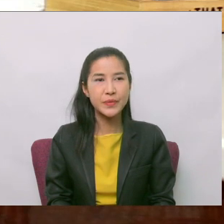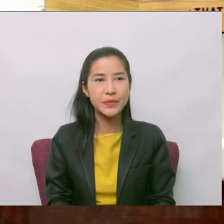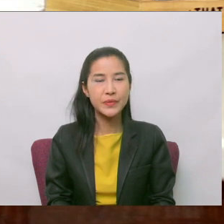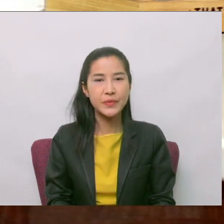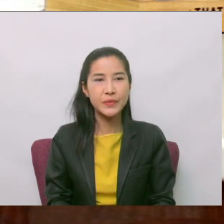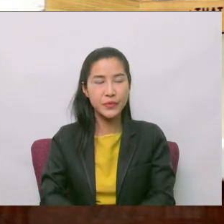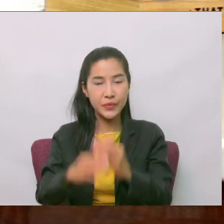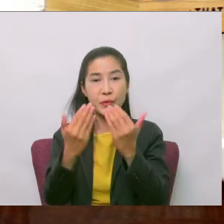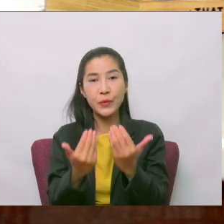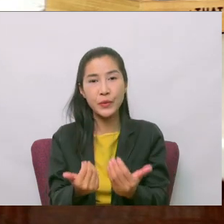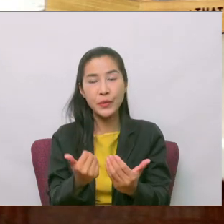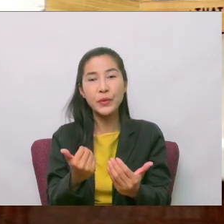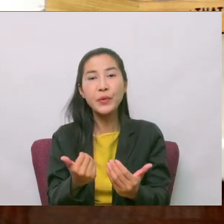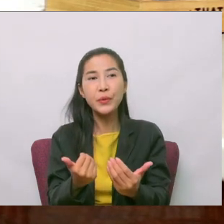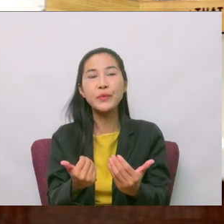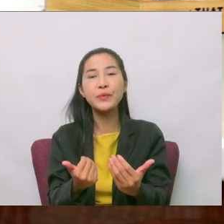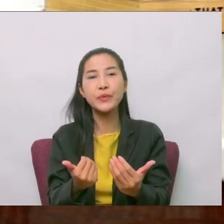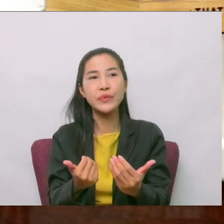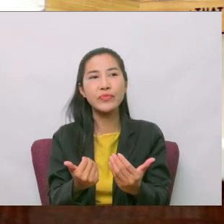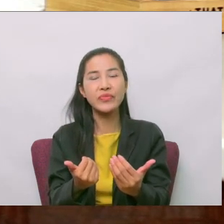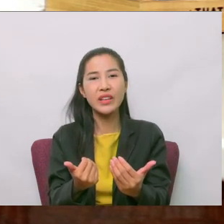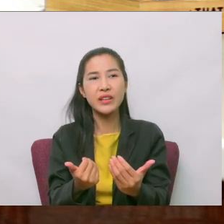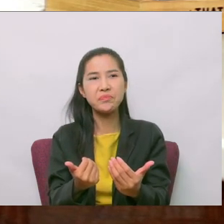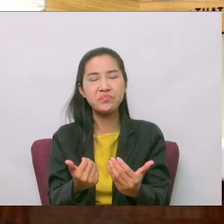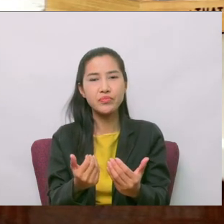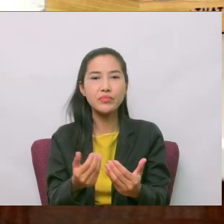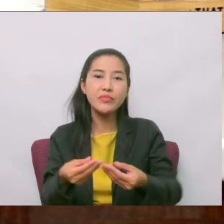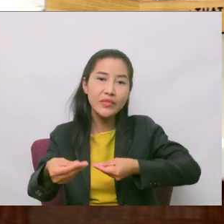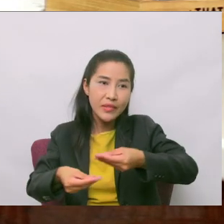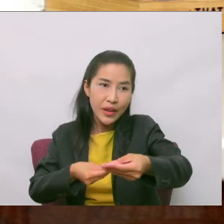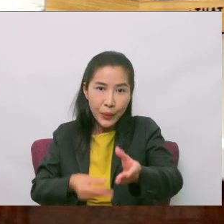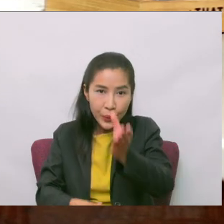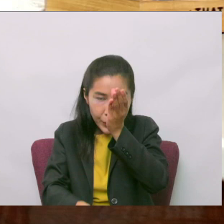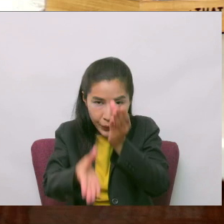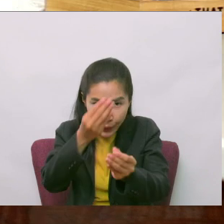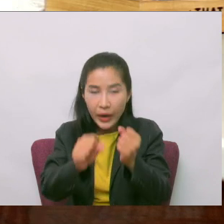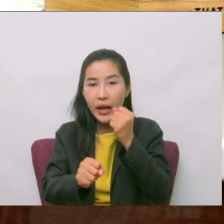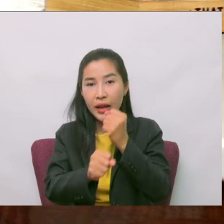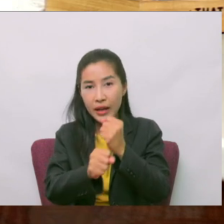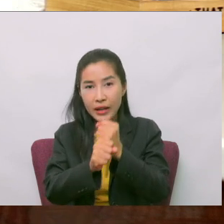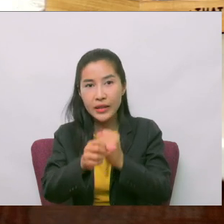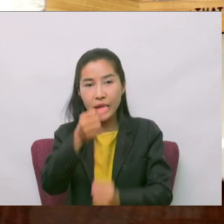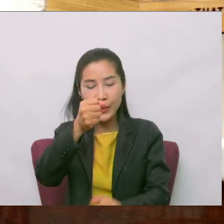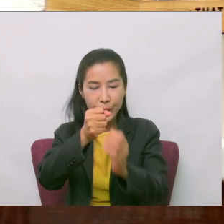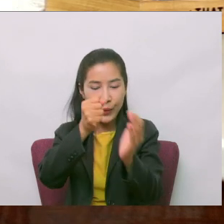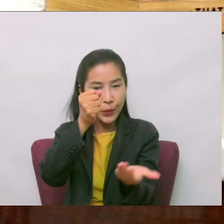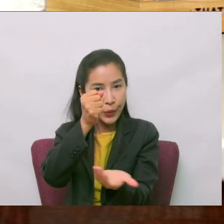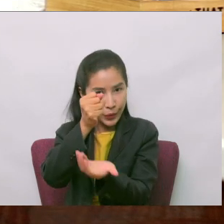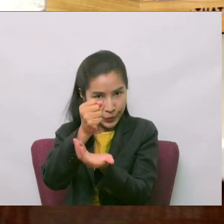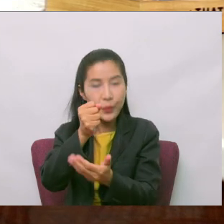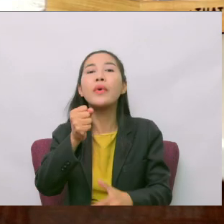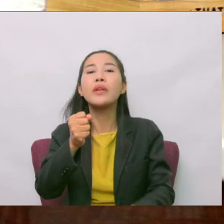ได้มีโอกาสนะคะมาแลกเปลี่ยนเรียนรู้เรื่องของการทำลูกประคบซึ่งปกติคุณแม่ก็ใช้ลูกประคบกับลูกอ